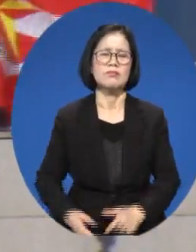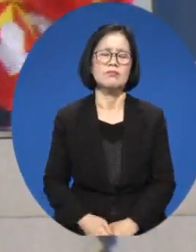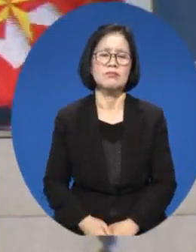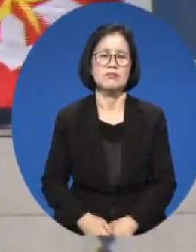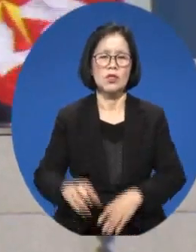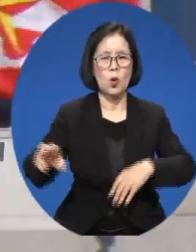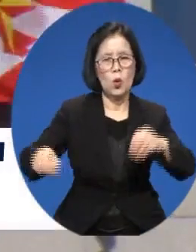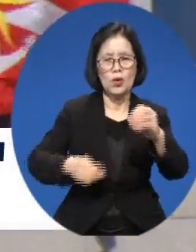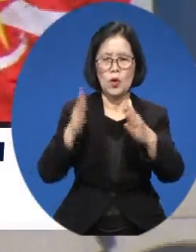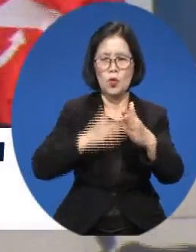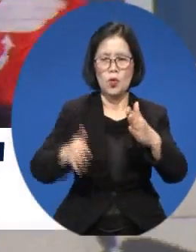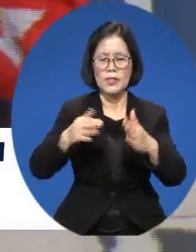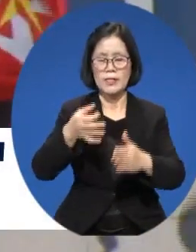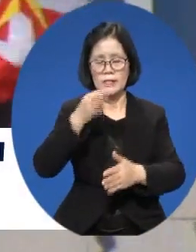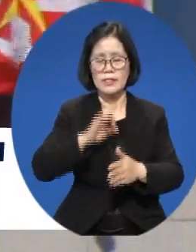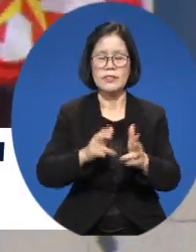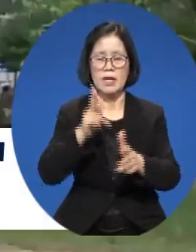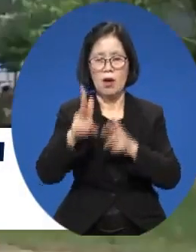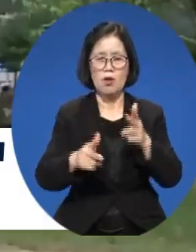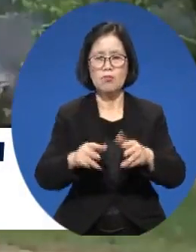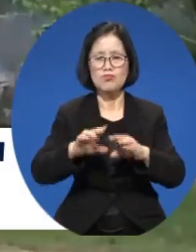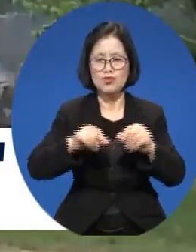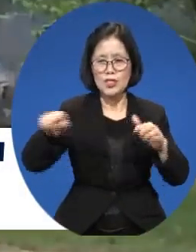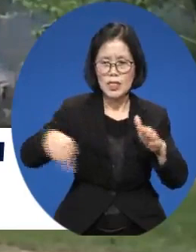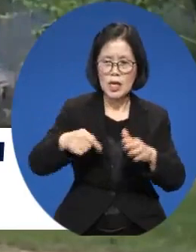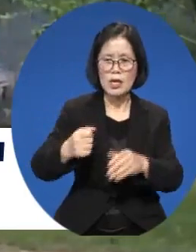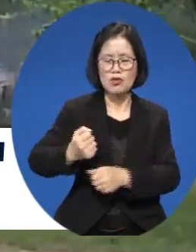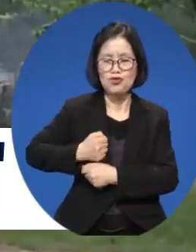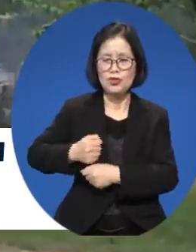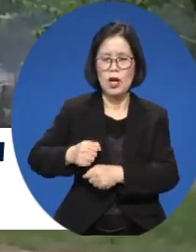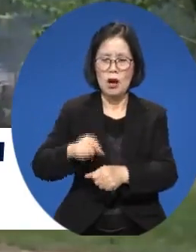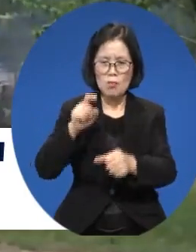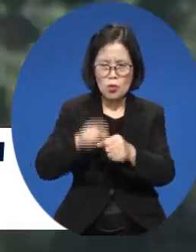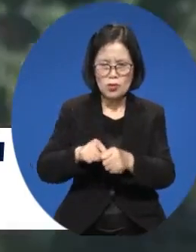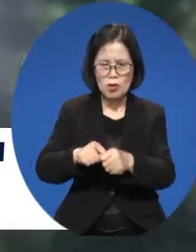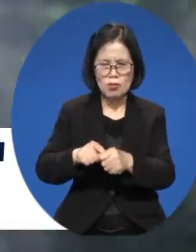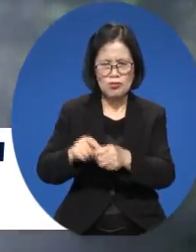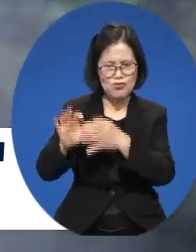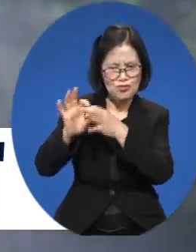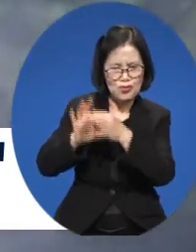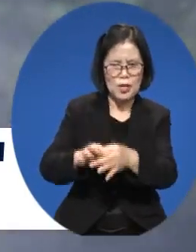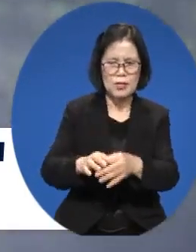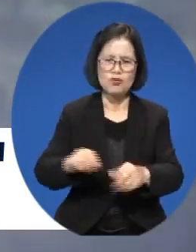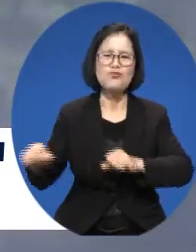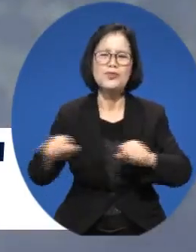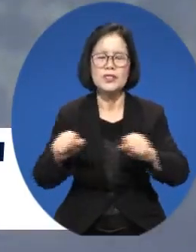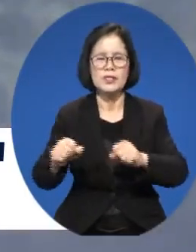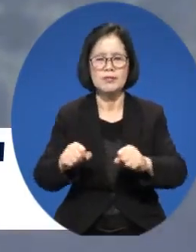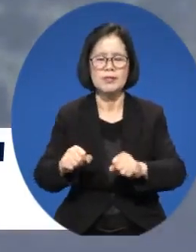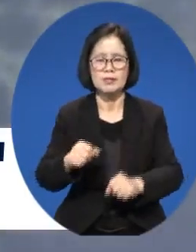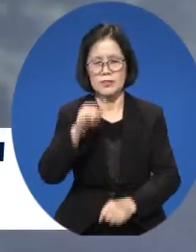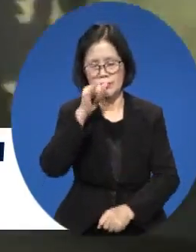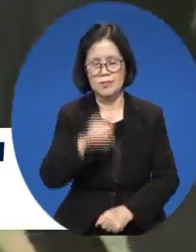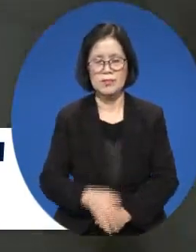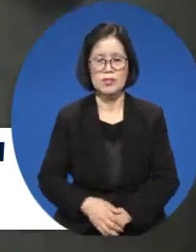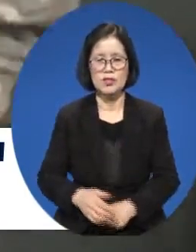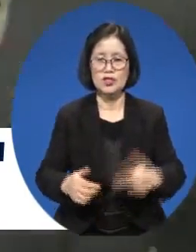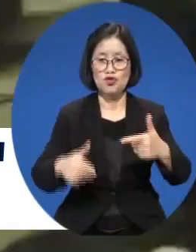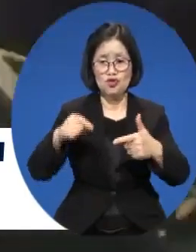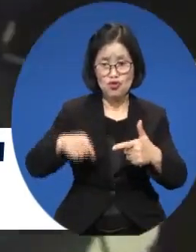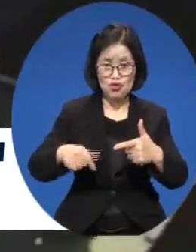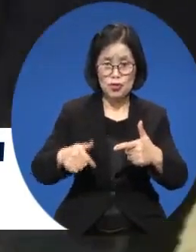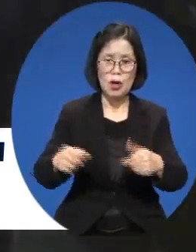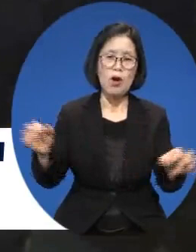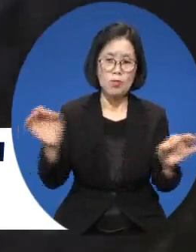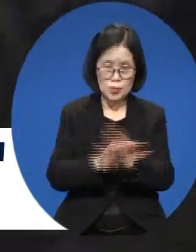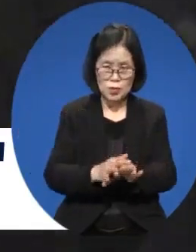오히려 공익사업 즉 부진의 군사 목적을 유지 하려는 움직임을 강화하고 있습니다 6군단 이 없어져서